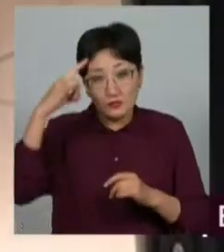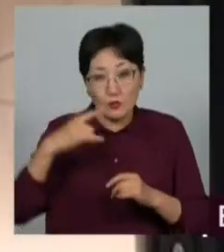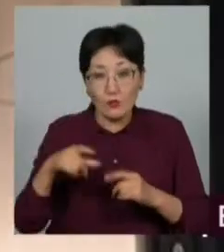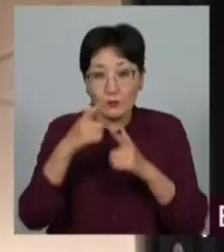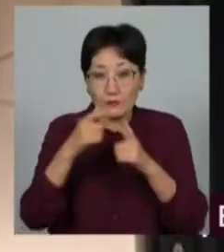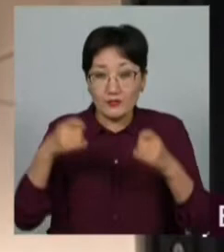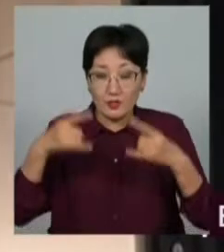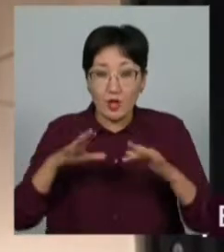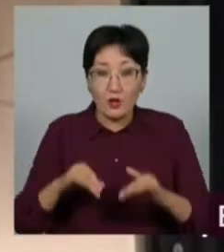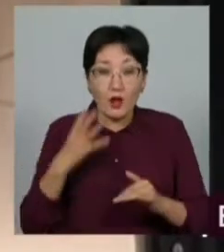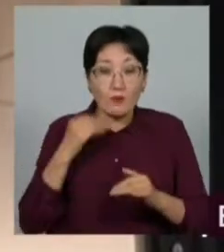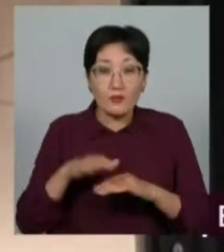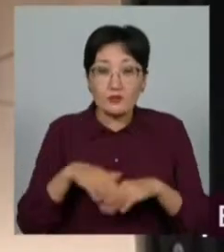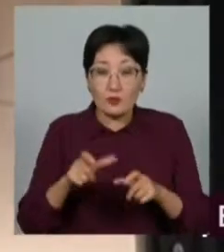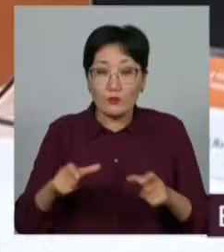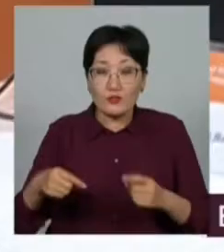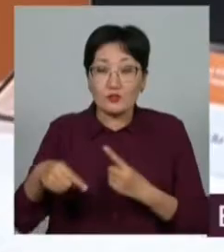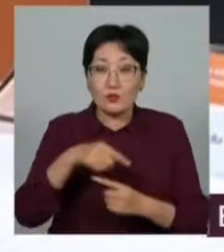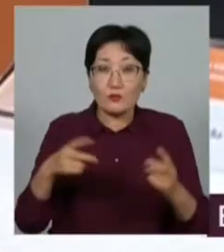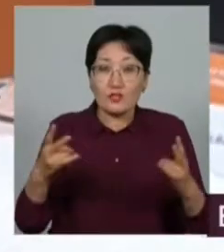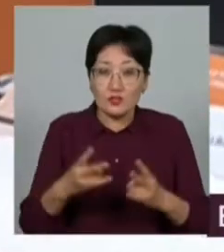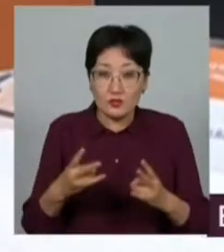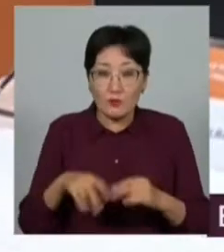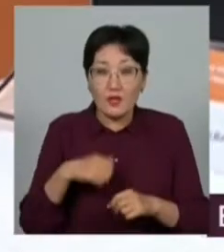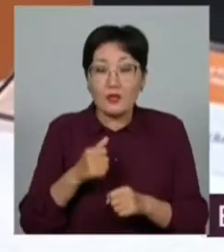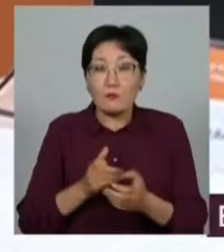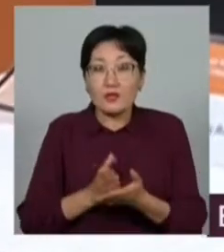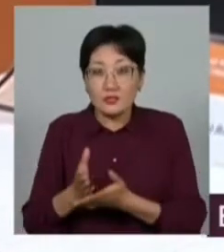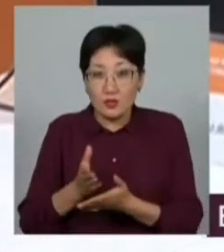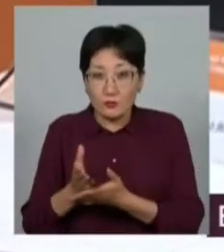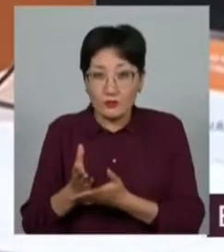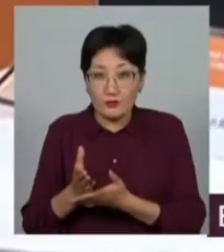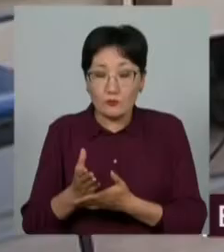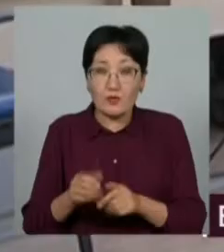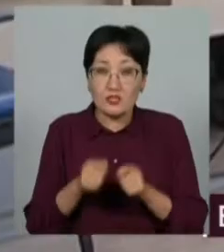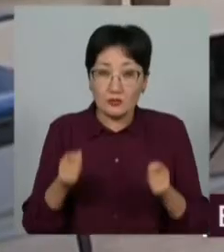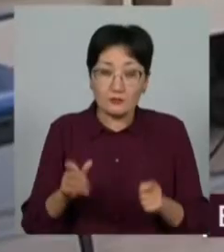деректер базасы Алматы тұрғындары мен бизнестің қажеттіліктеріне негізделе отырып құрылады.